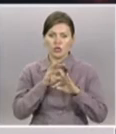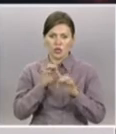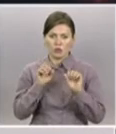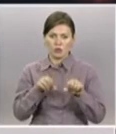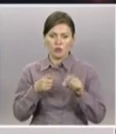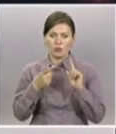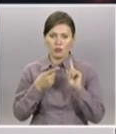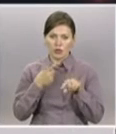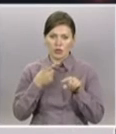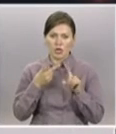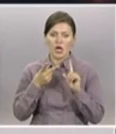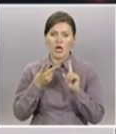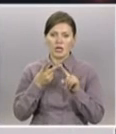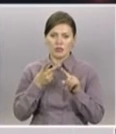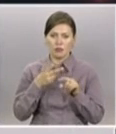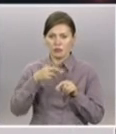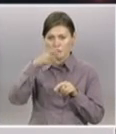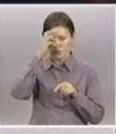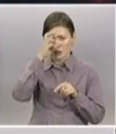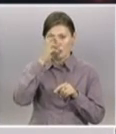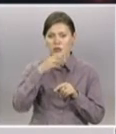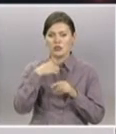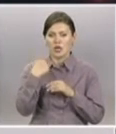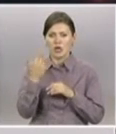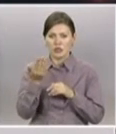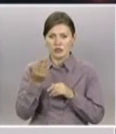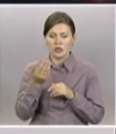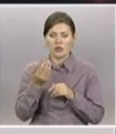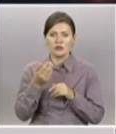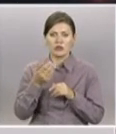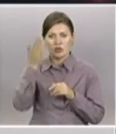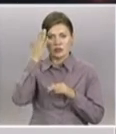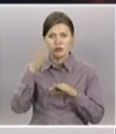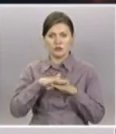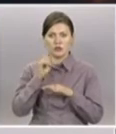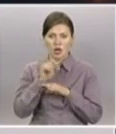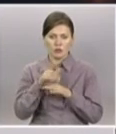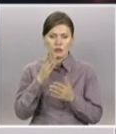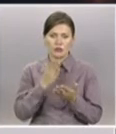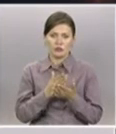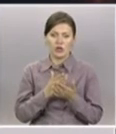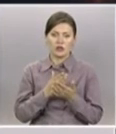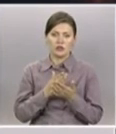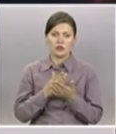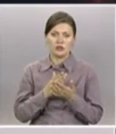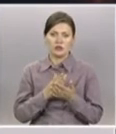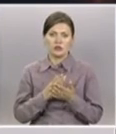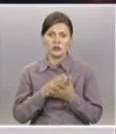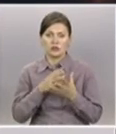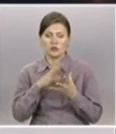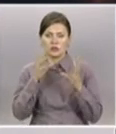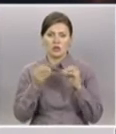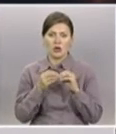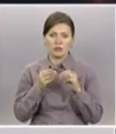Ол біріншіден. Ал енді мемлекет жағынан біздің әкімнің тапсырмасы бар. Осы жат